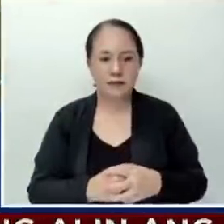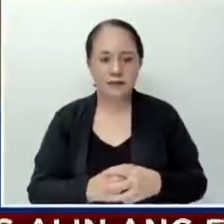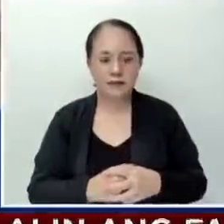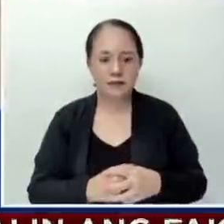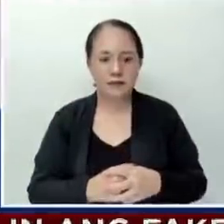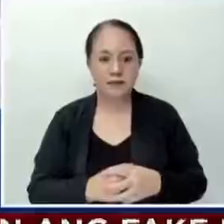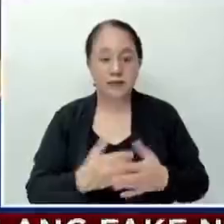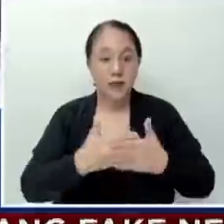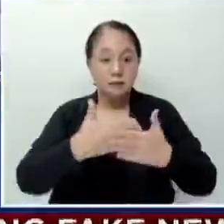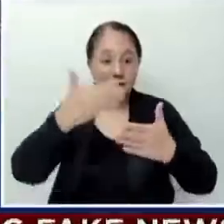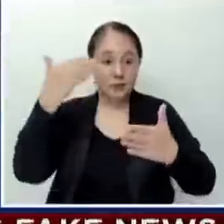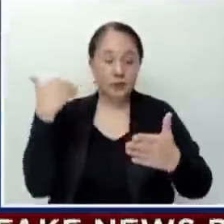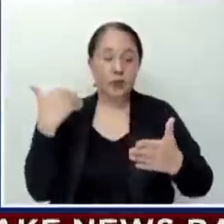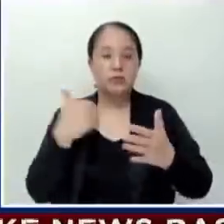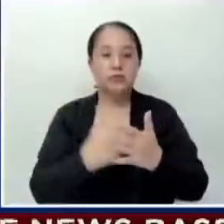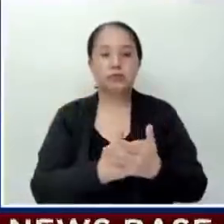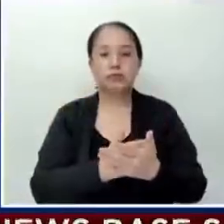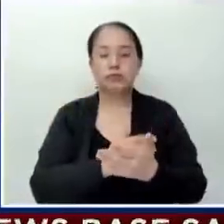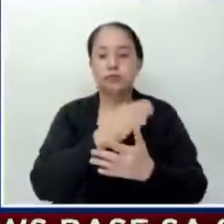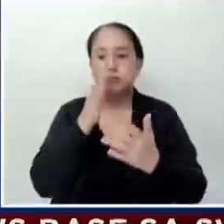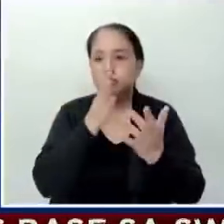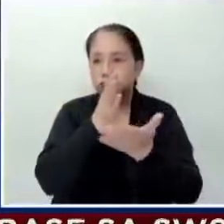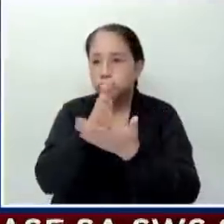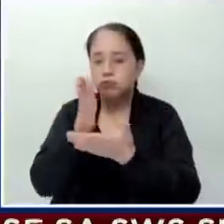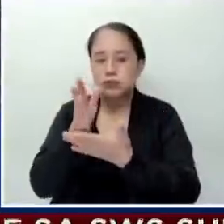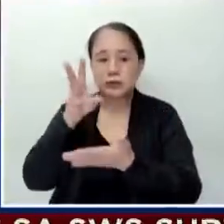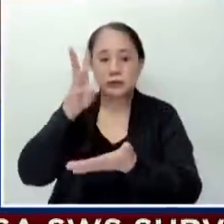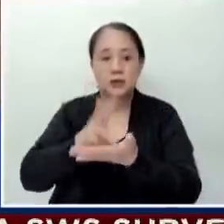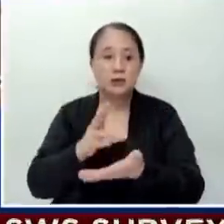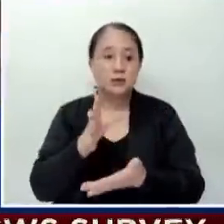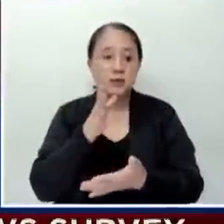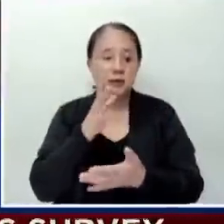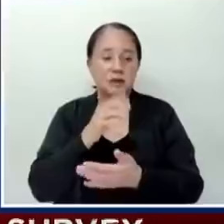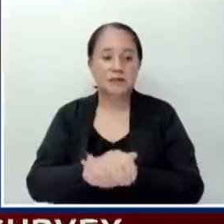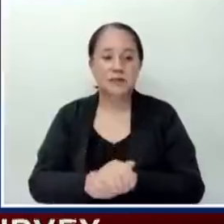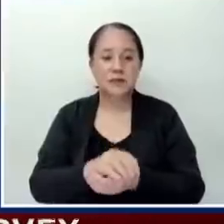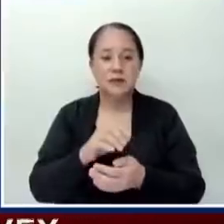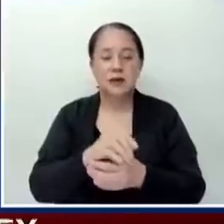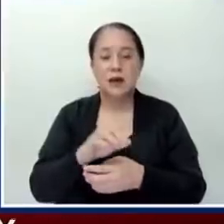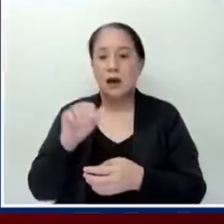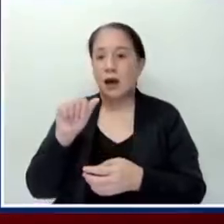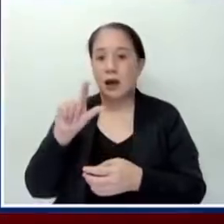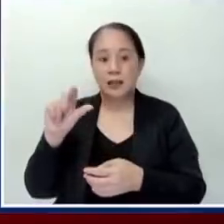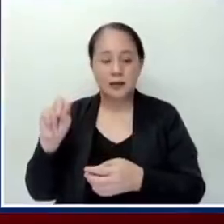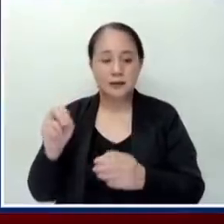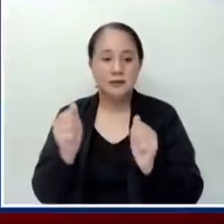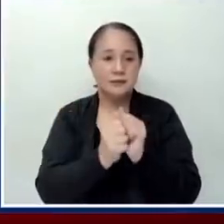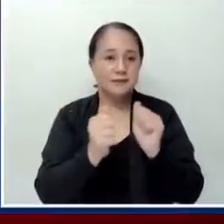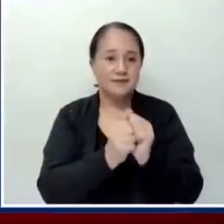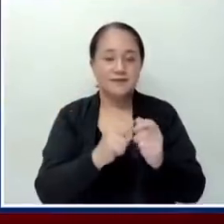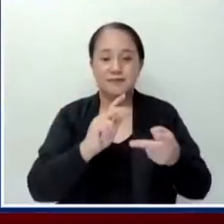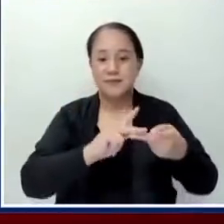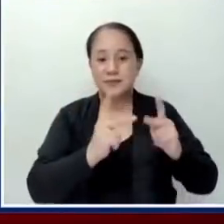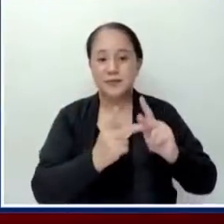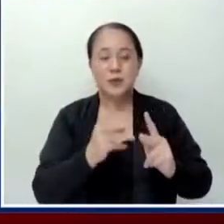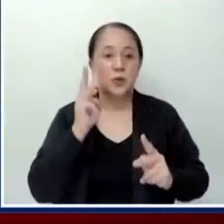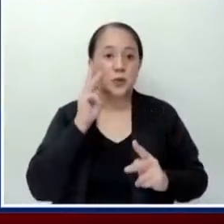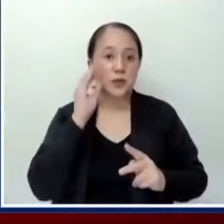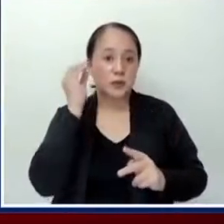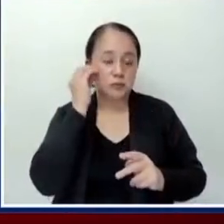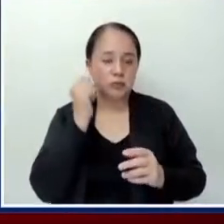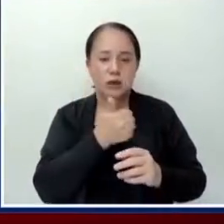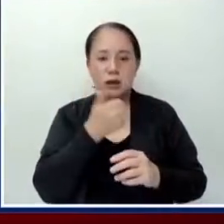Bago ito, nag-ikot si Moreno sa hometown ng kanyang ina sa bayan ng Allen kasama ang running mate na si Dr. Willie Ong at